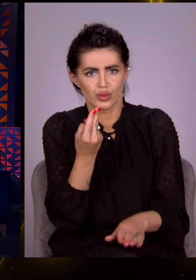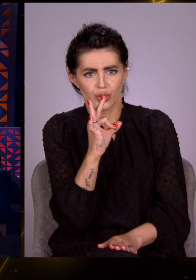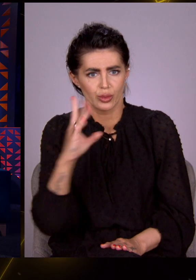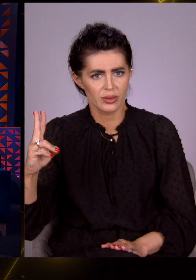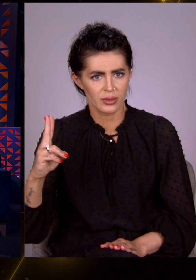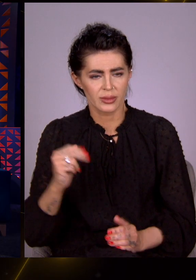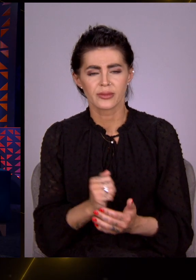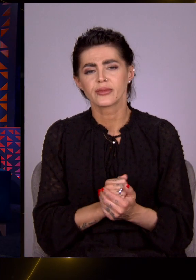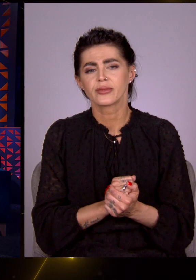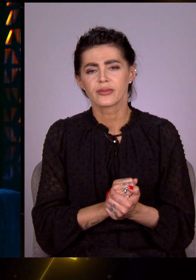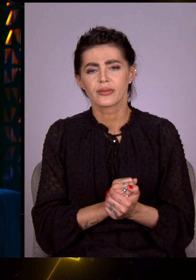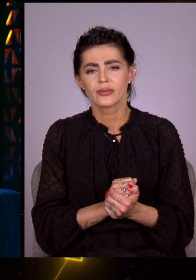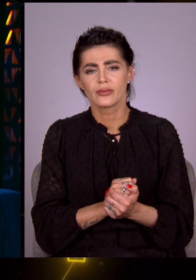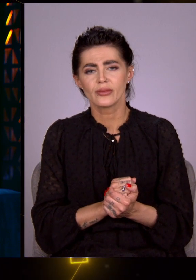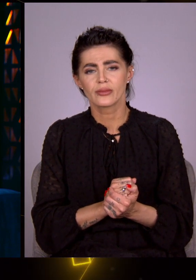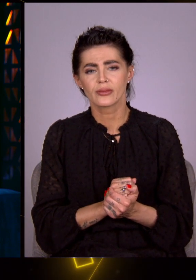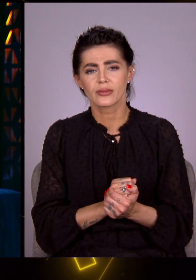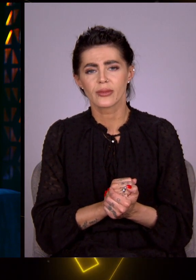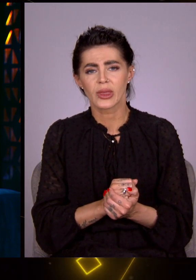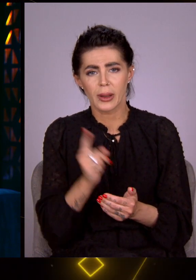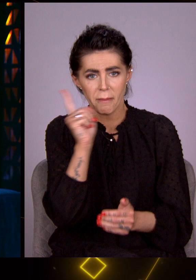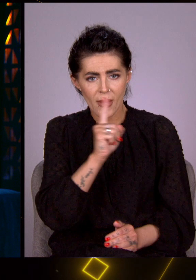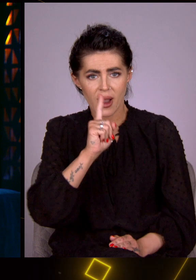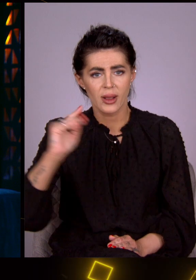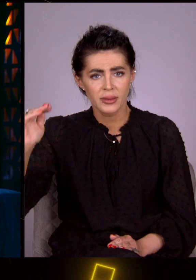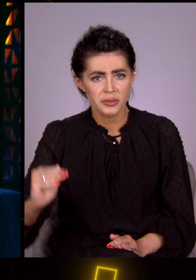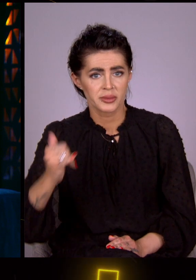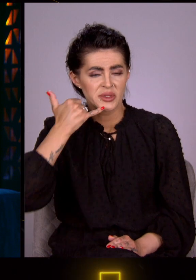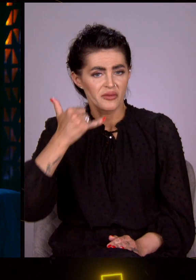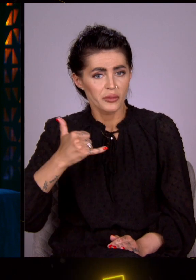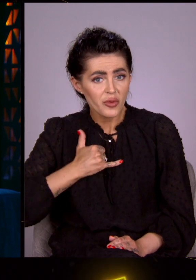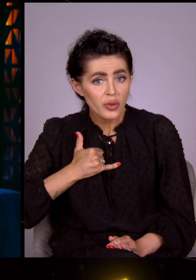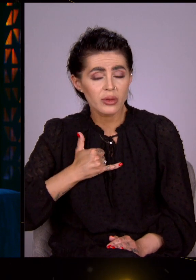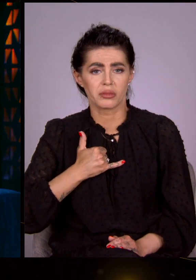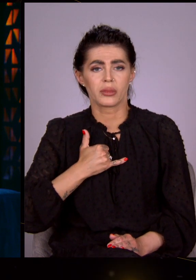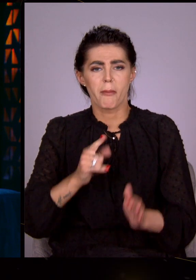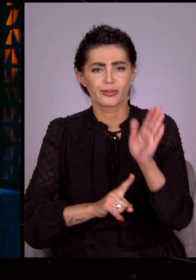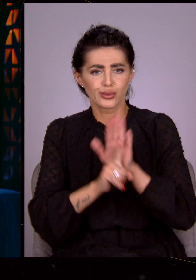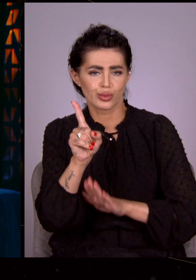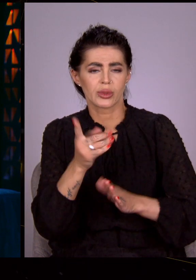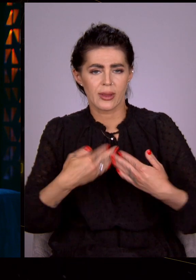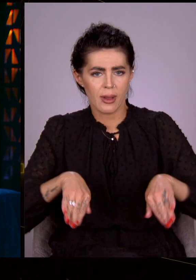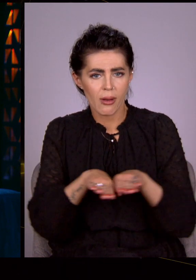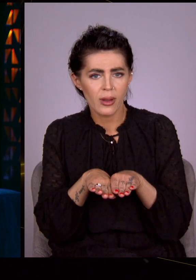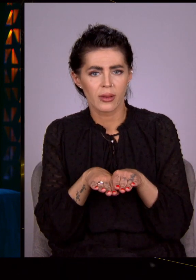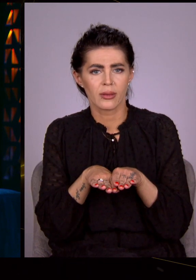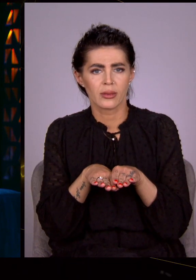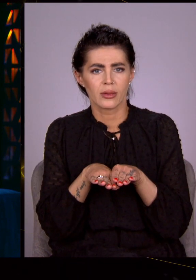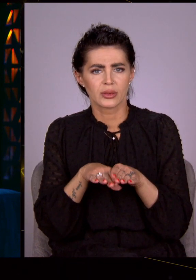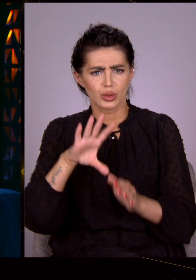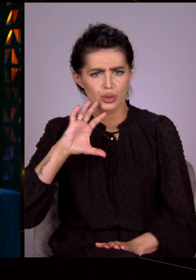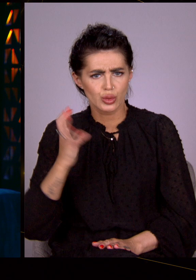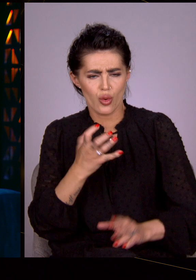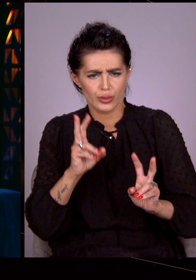Да? Реально в шоці, що маленька дитина позвонила і починає про такі, ну, дуже